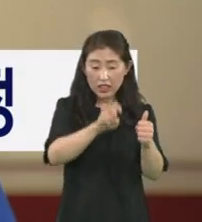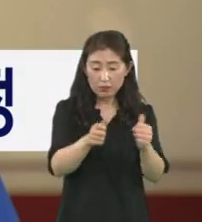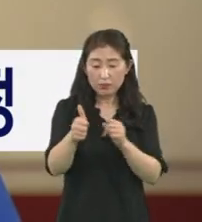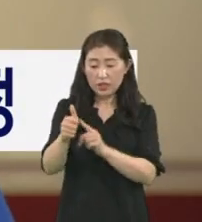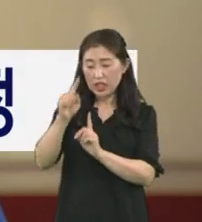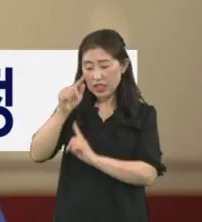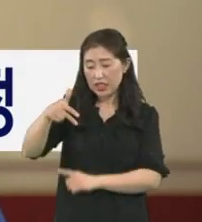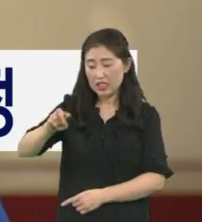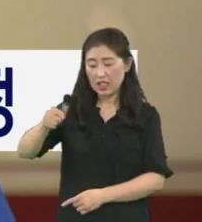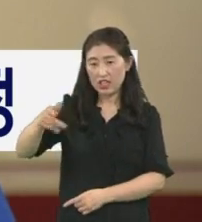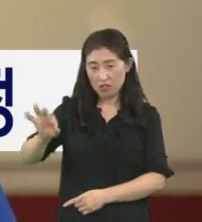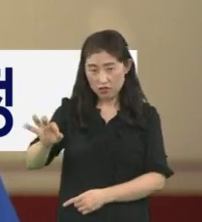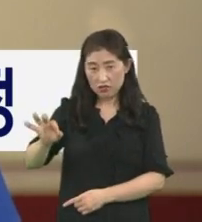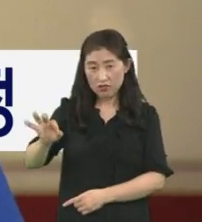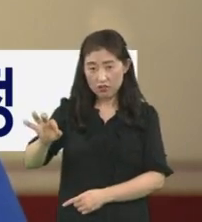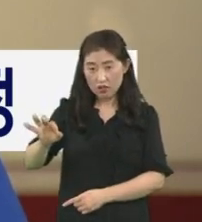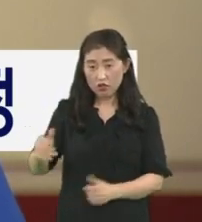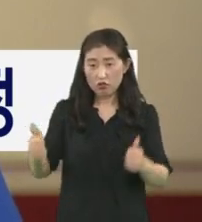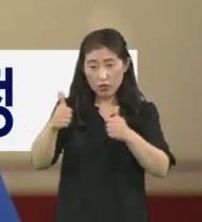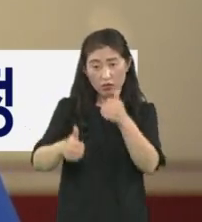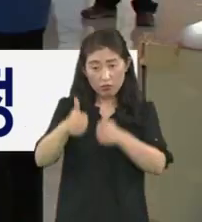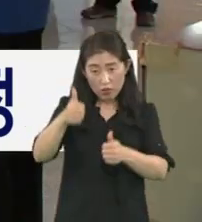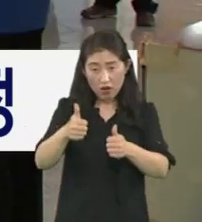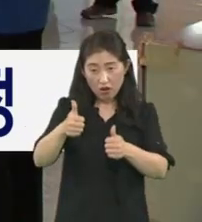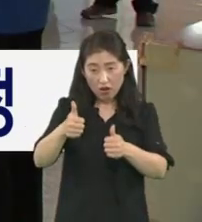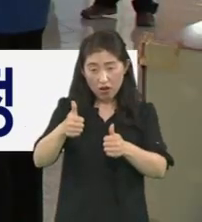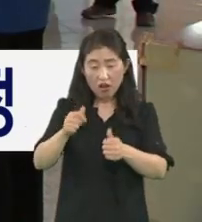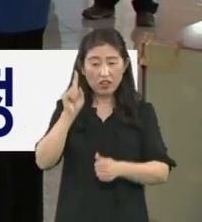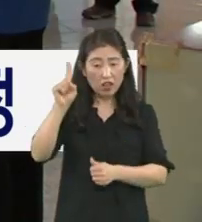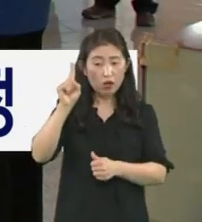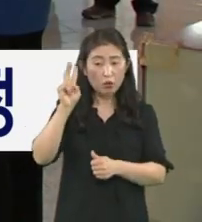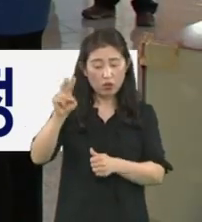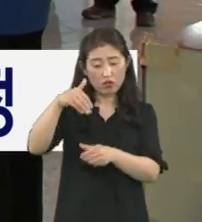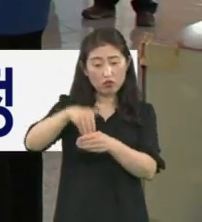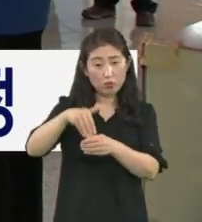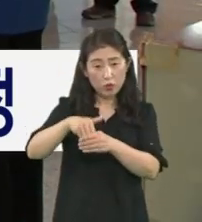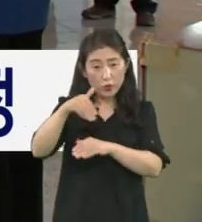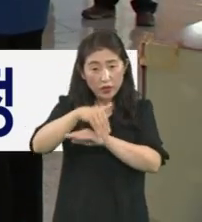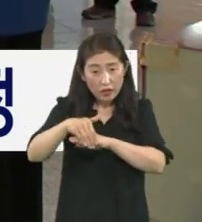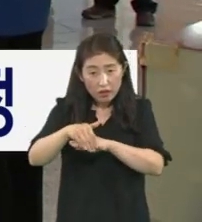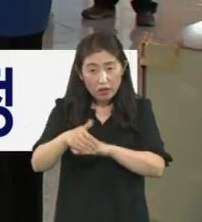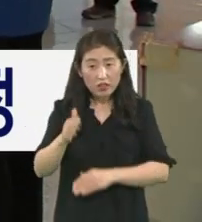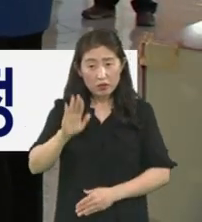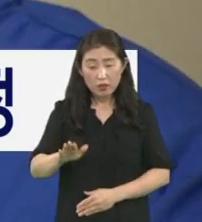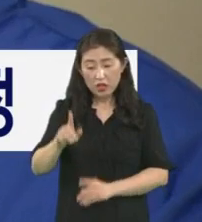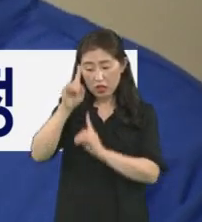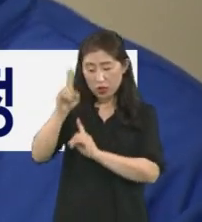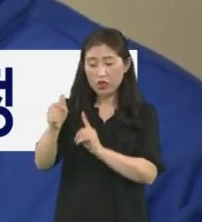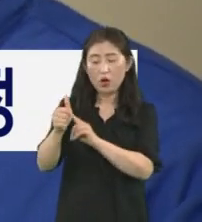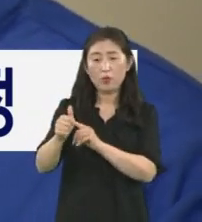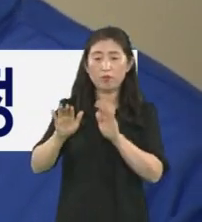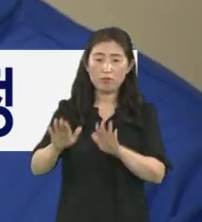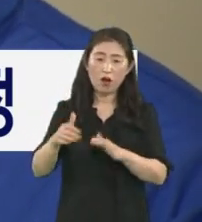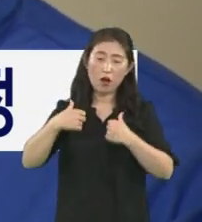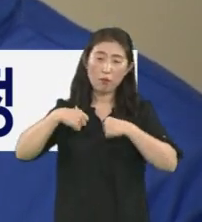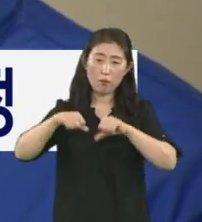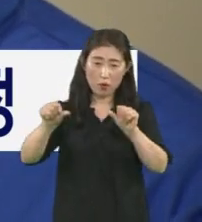후보와 이재승 전 중구부청장의 결선 투표를 내일과 모레 이틀 동안 진행키로 했지만 이재승